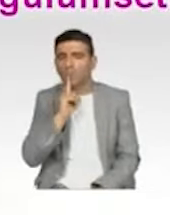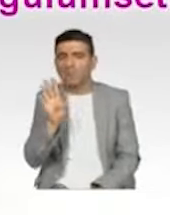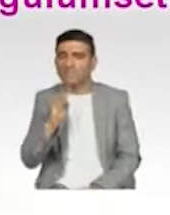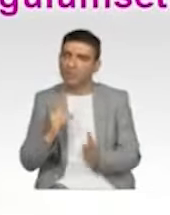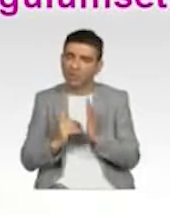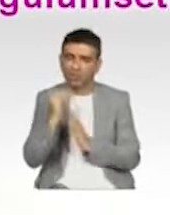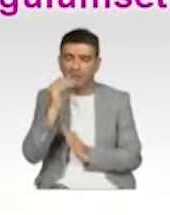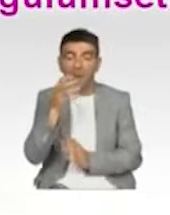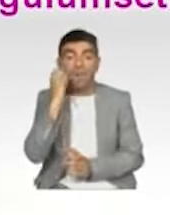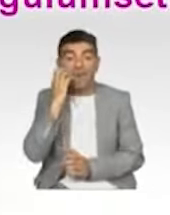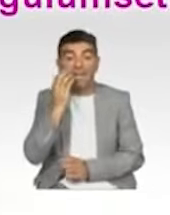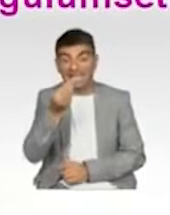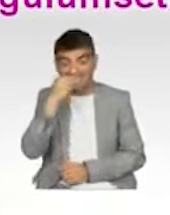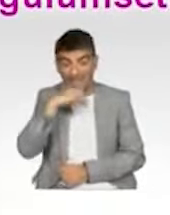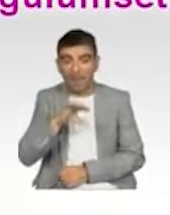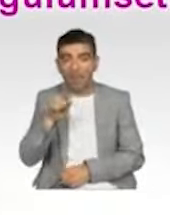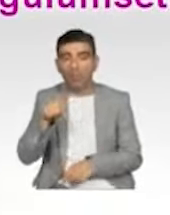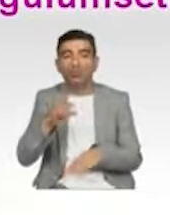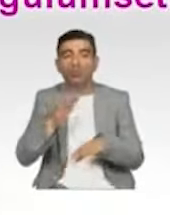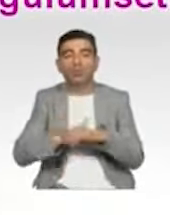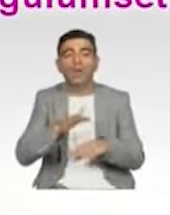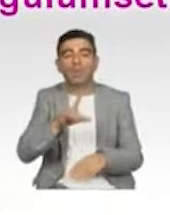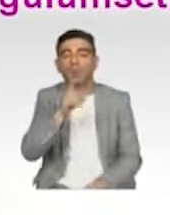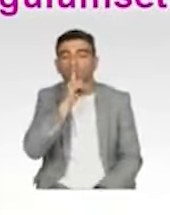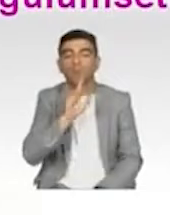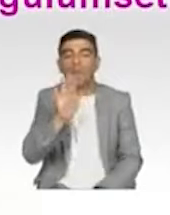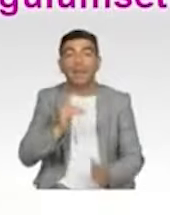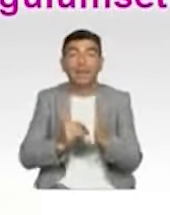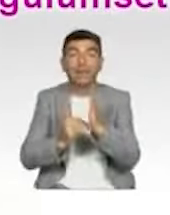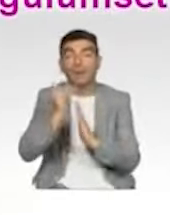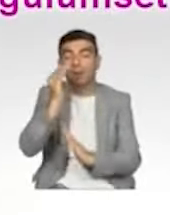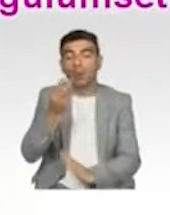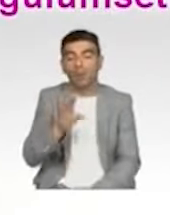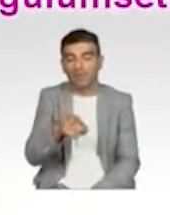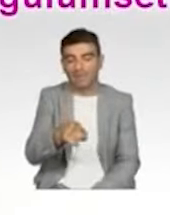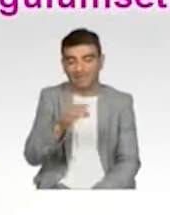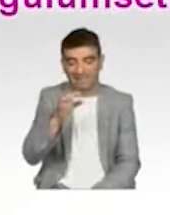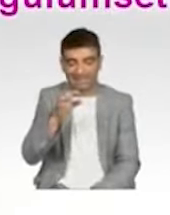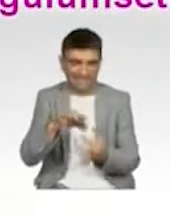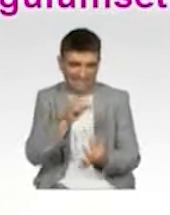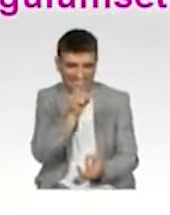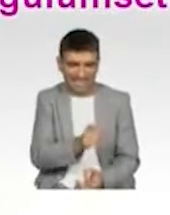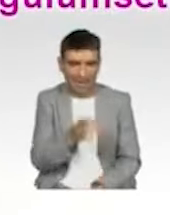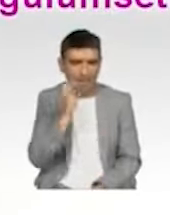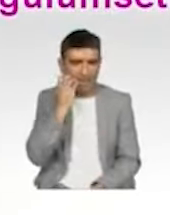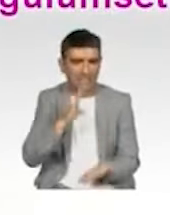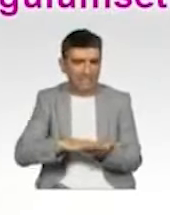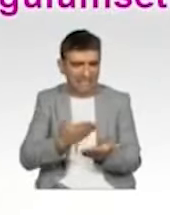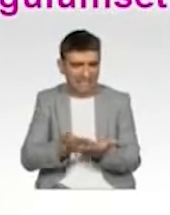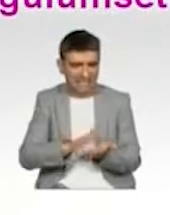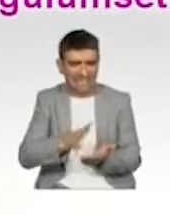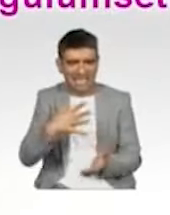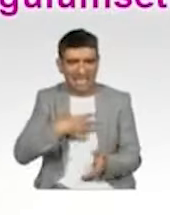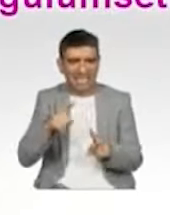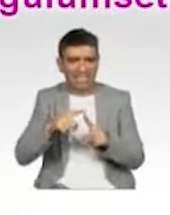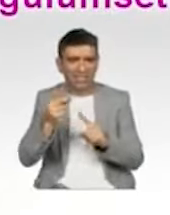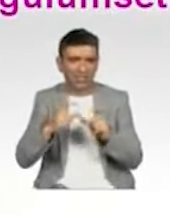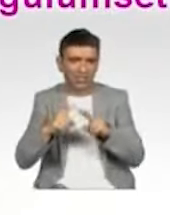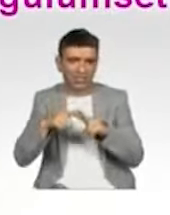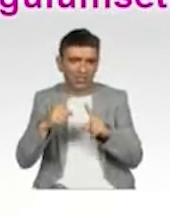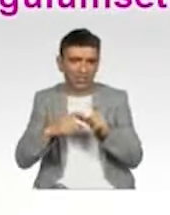normaldir. Patates tüketimi bunu yapmaz. 150'nin üzerine çıkartmaz. İnsanlar patatesi kızartarak yapısındaki nişastayı